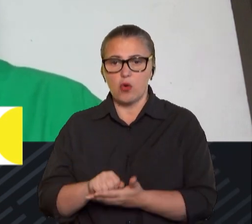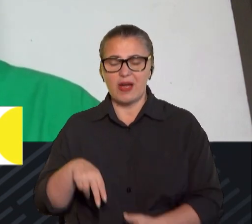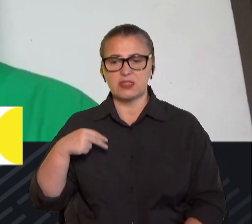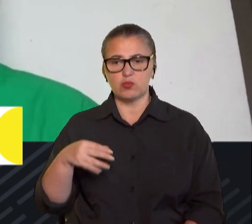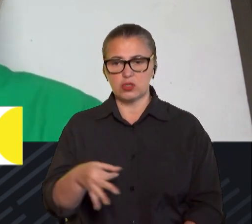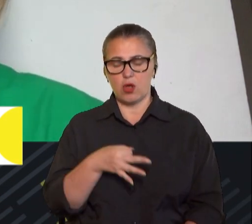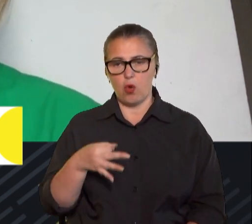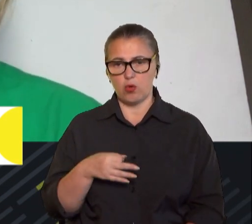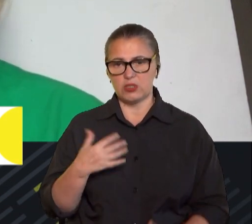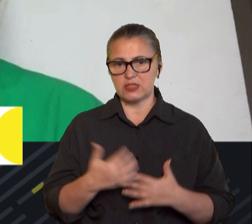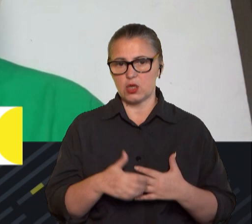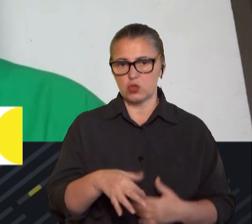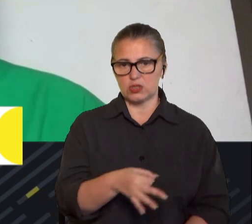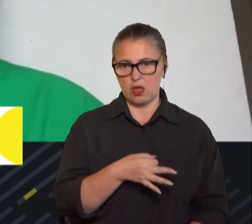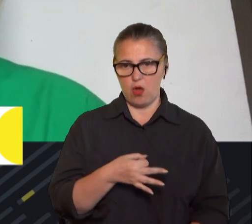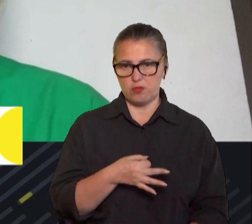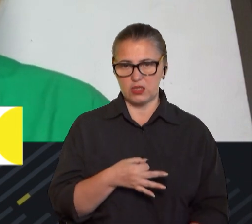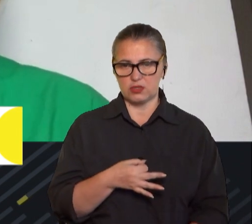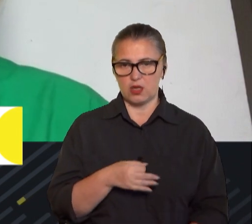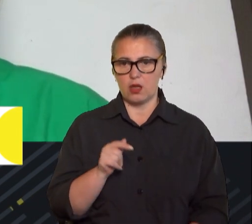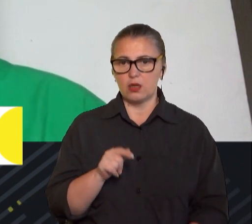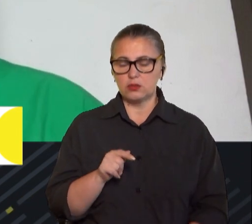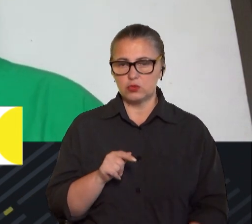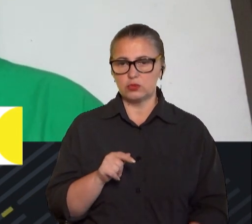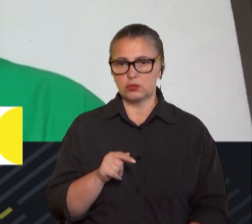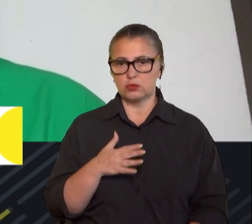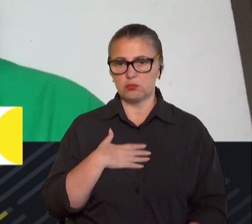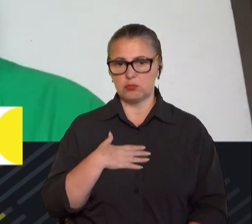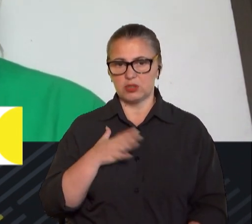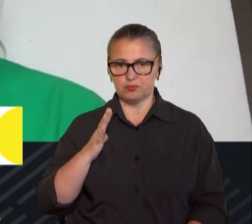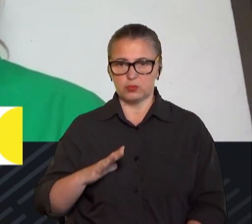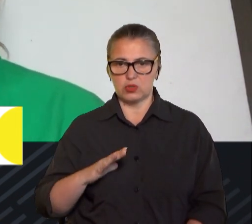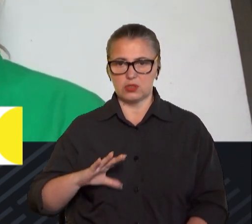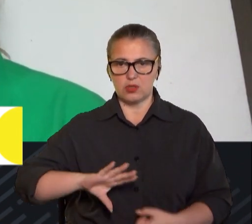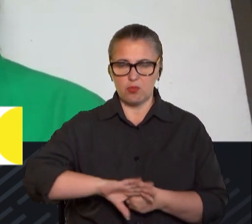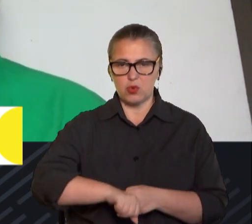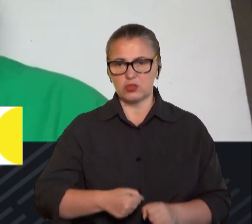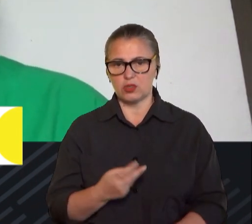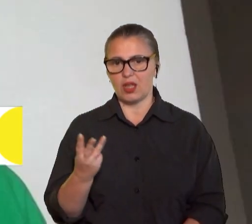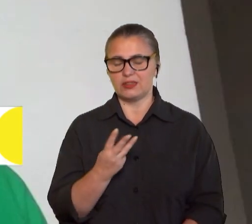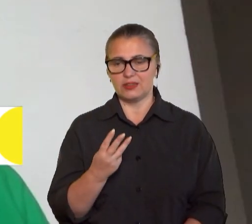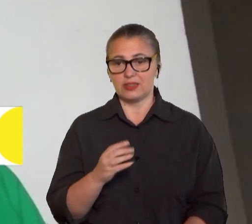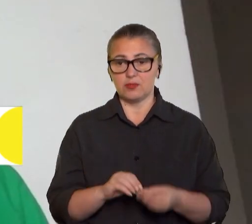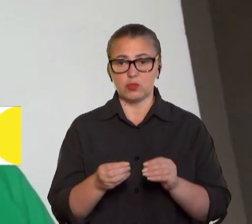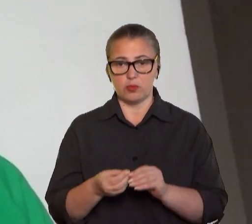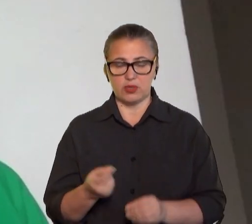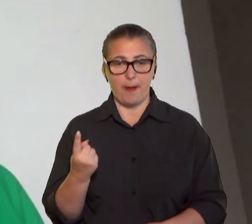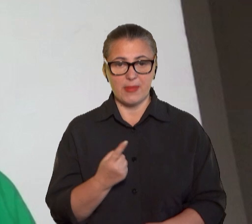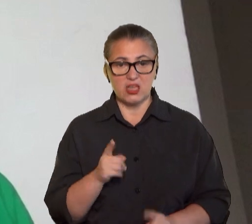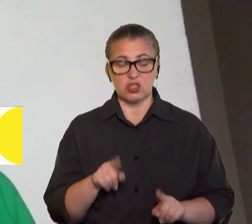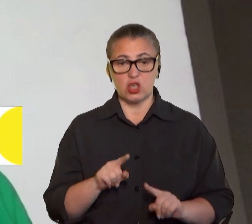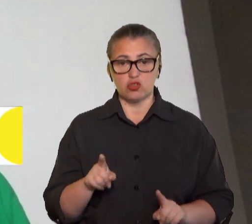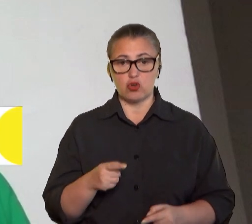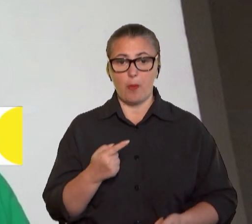Запорізької області та з Херсонської. Ми тут мусили подолати три челенджі, скажімо так. Перше, те, що ми